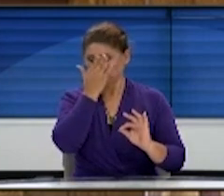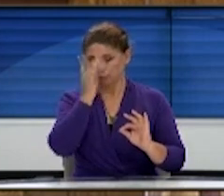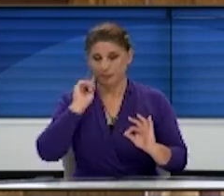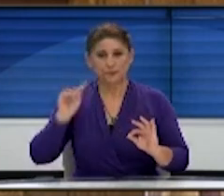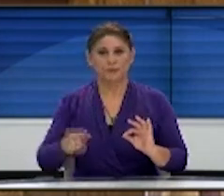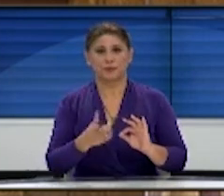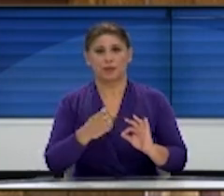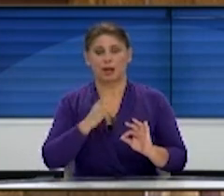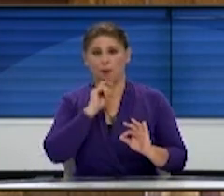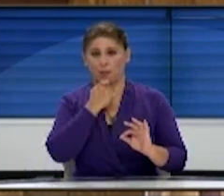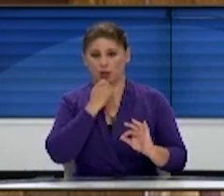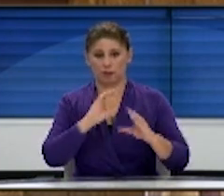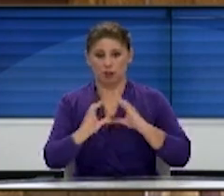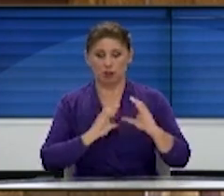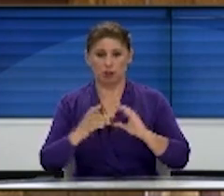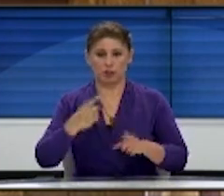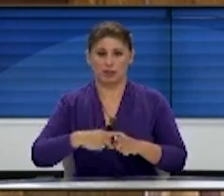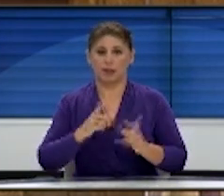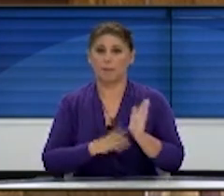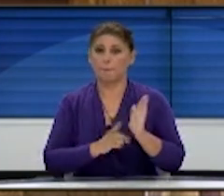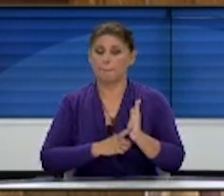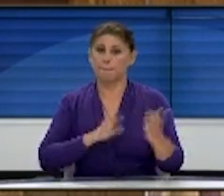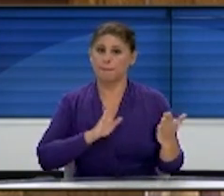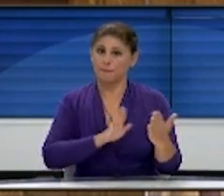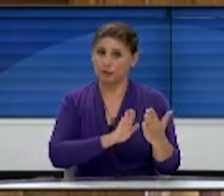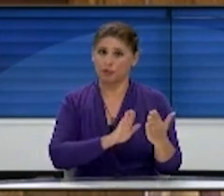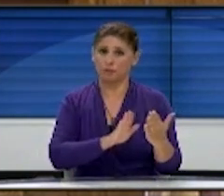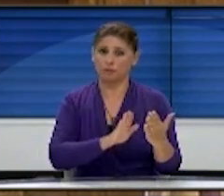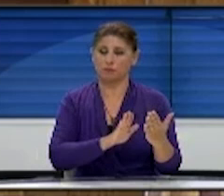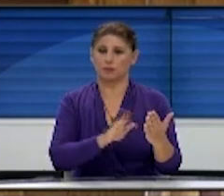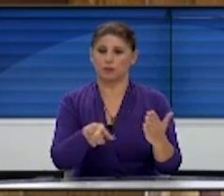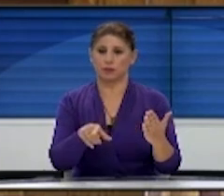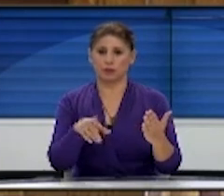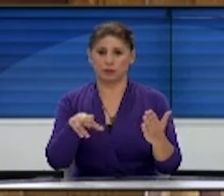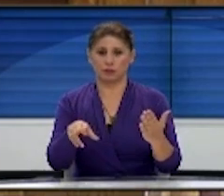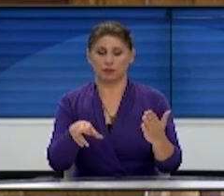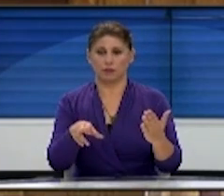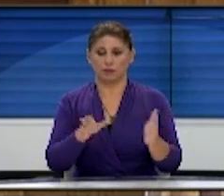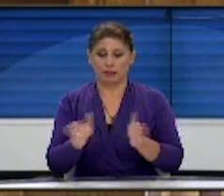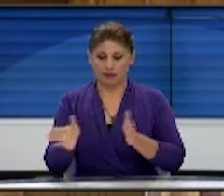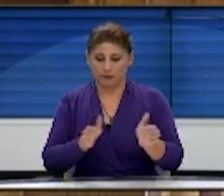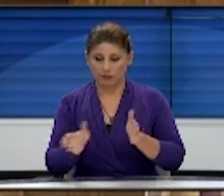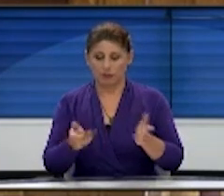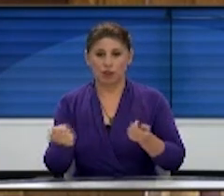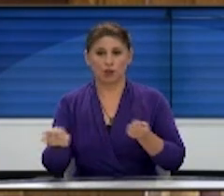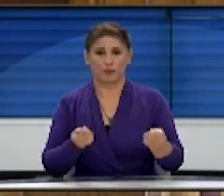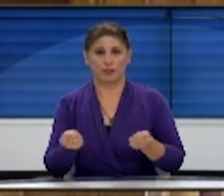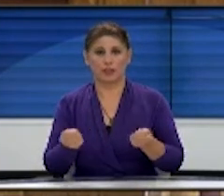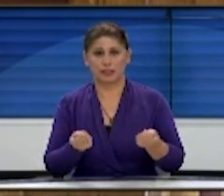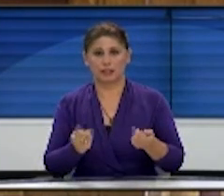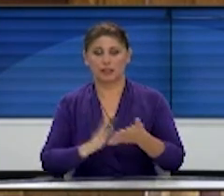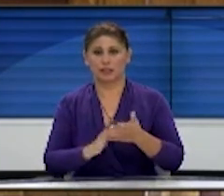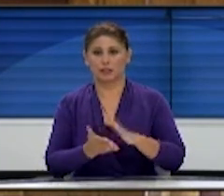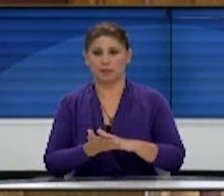απορρίτου των επικοινωνιών στη χώρα μας πρέπει να αντιμετωπίζεται σε συνάρτηση με τις κατευθυντήριες οδηγίες και